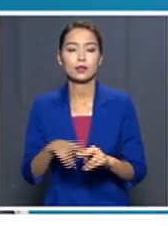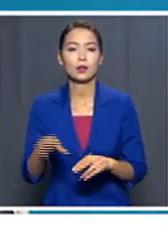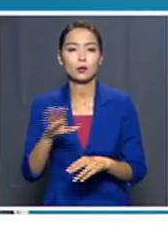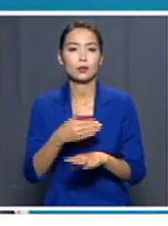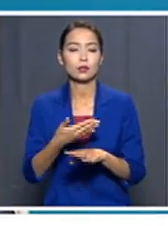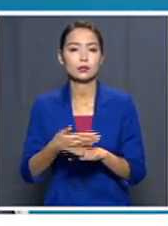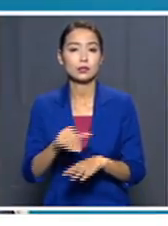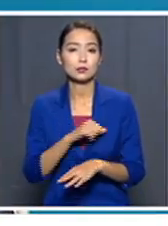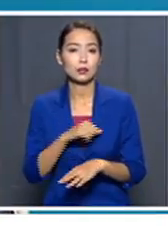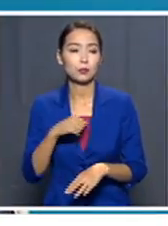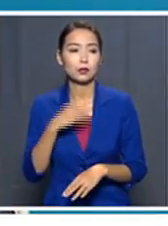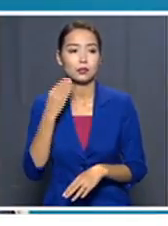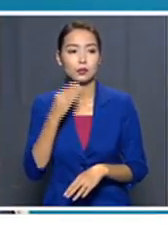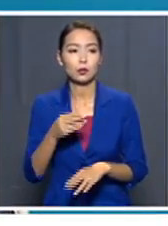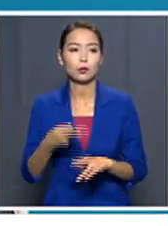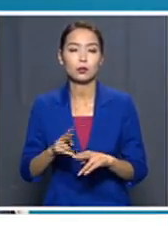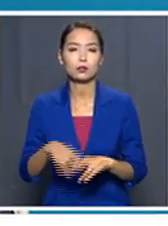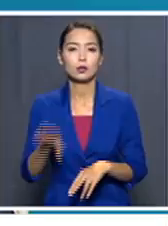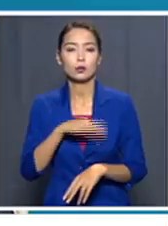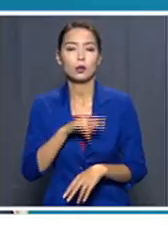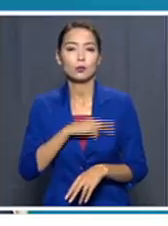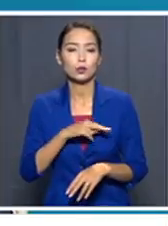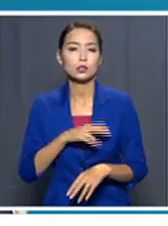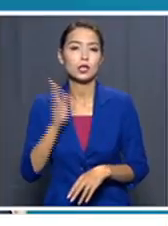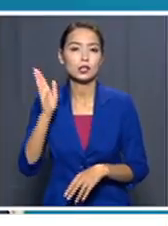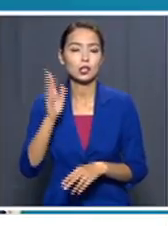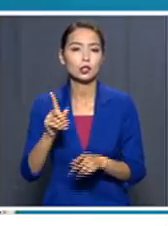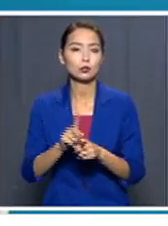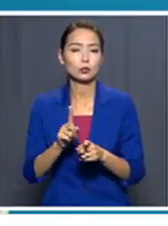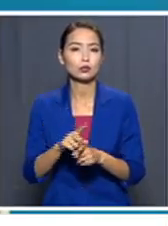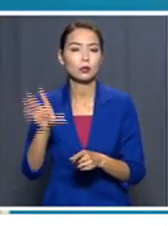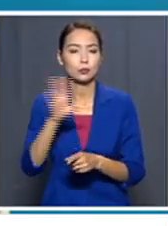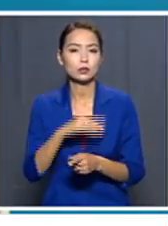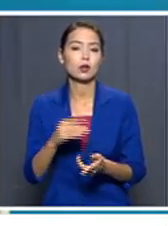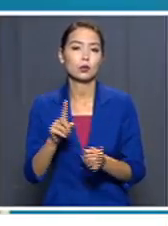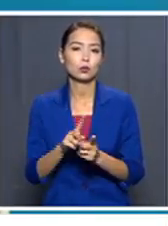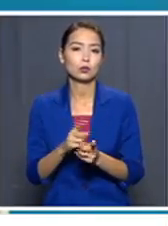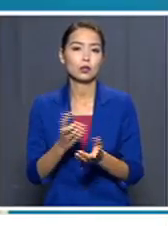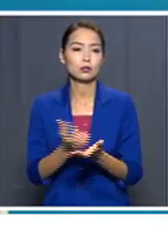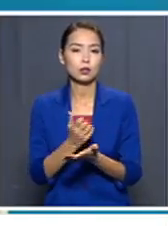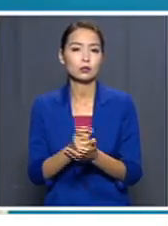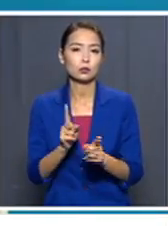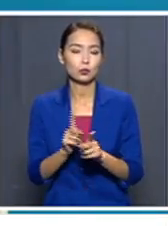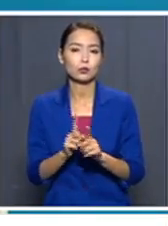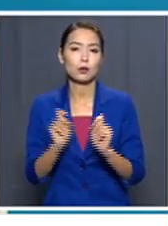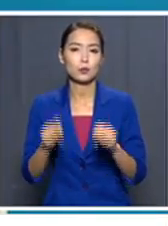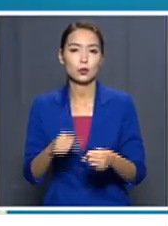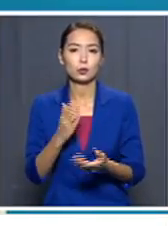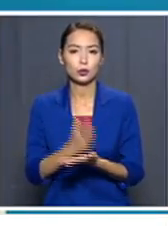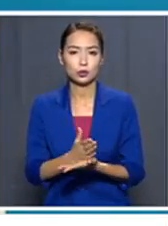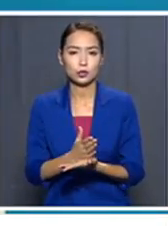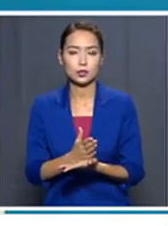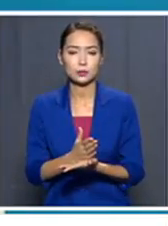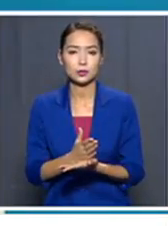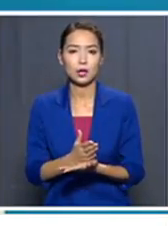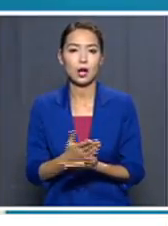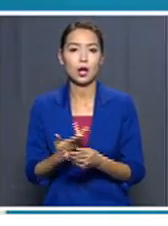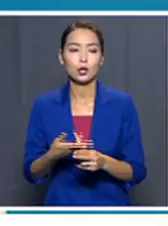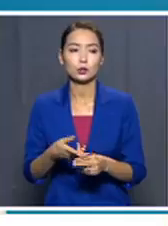емес. Сондықтан бұл жұмыс келешекте де жалғасын табады деп мен үміттенемін. Сонымен